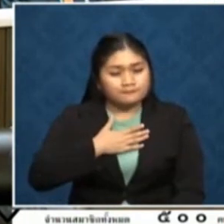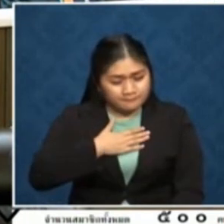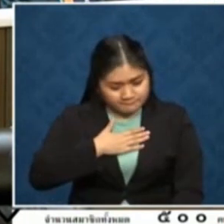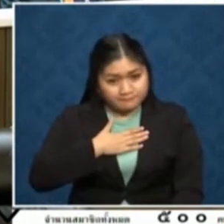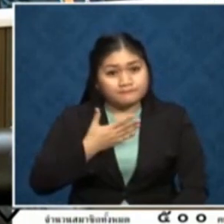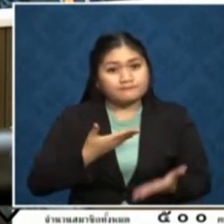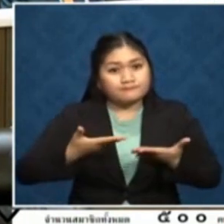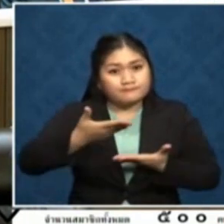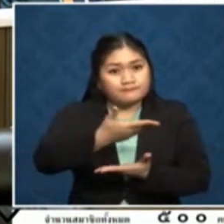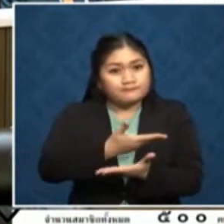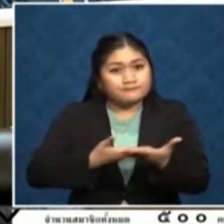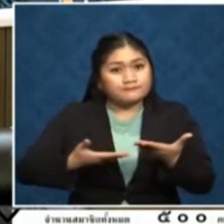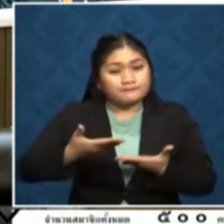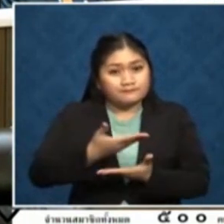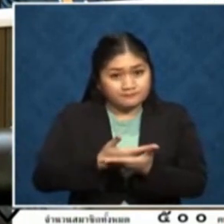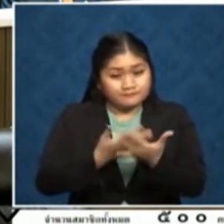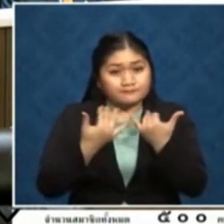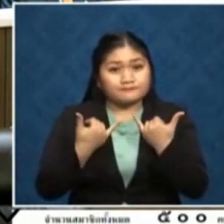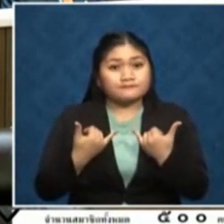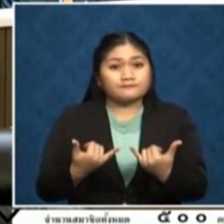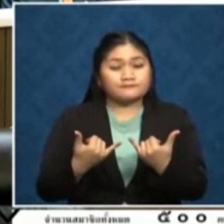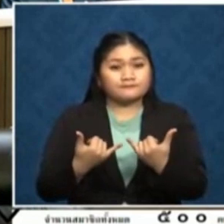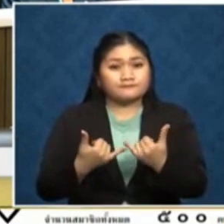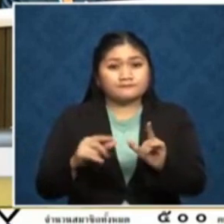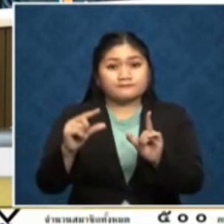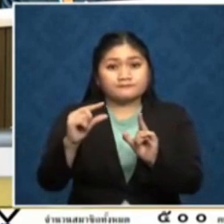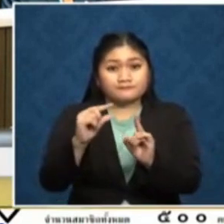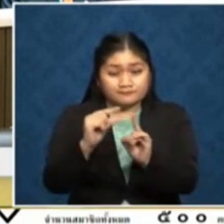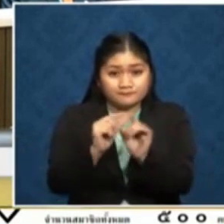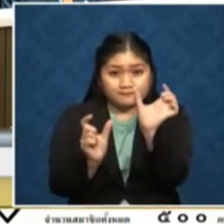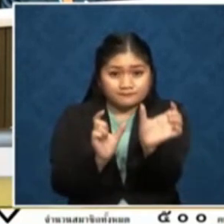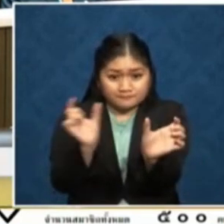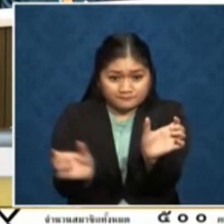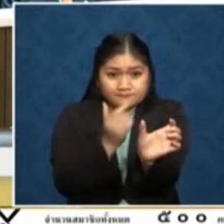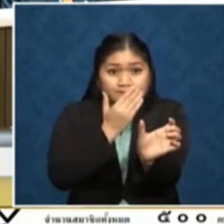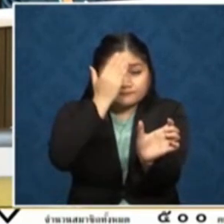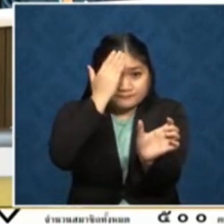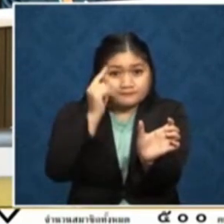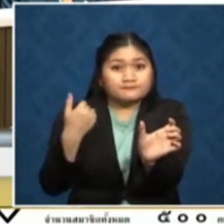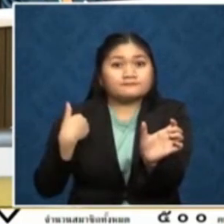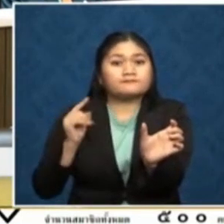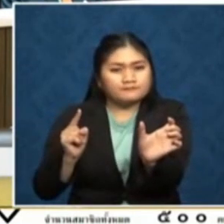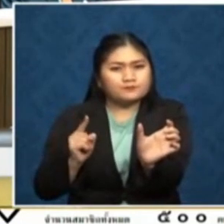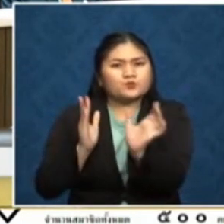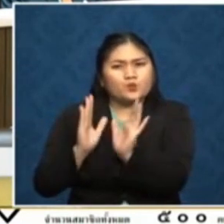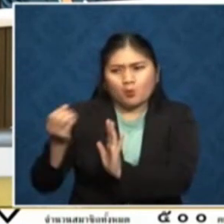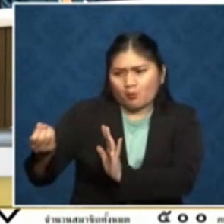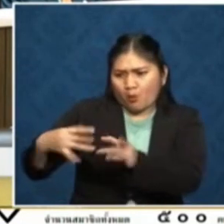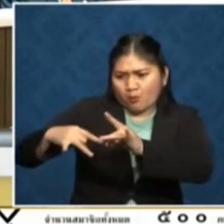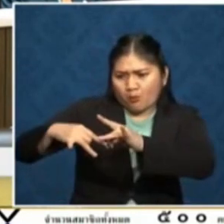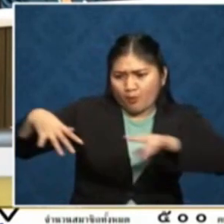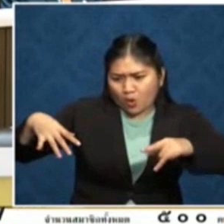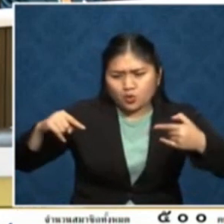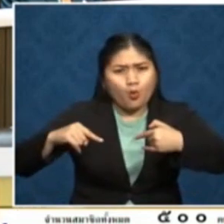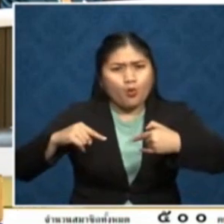มพันธินน่วมเจิมผู้แทนราษฎรกรุงเทพมหานครเขตวัฒนาคลองเตยครับก็ขอร่วมอภิปรายในวาระนี้ด้วย